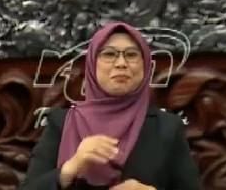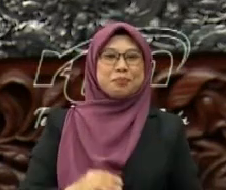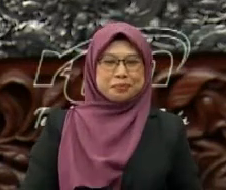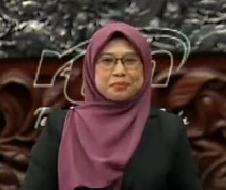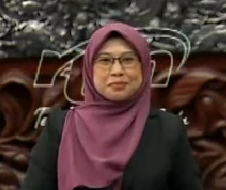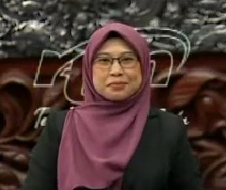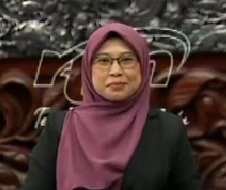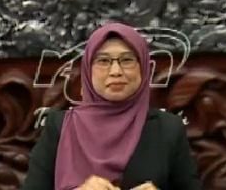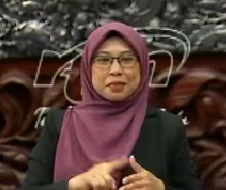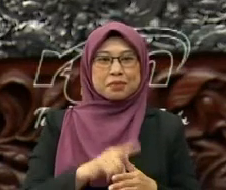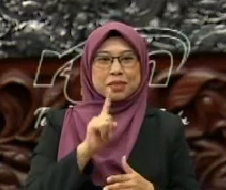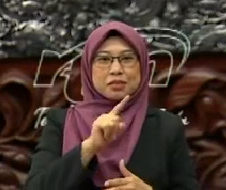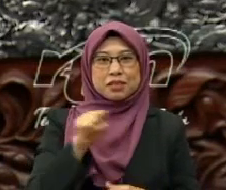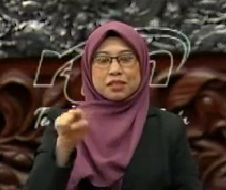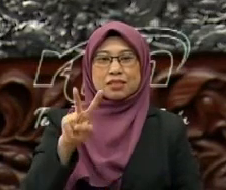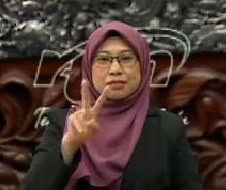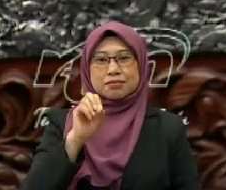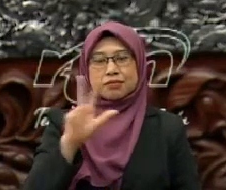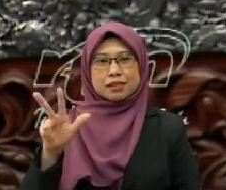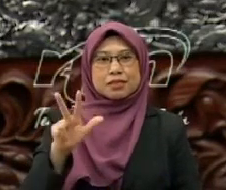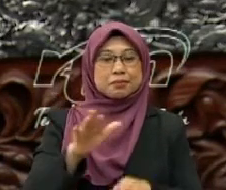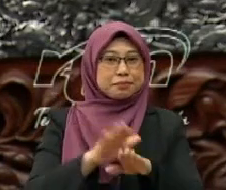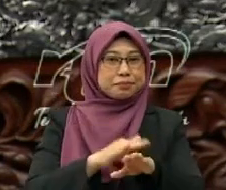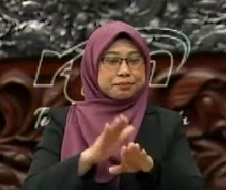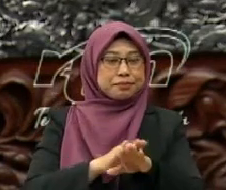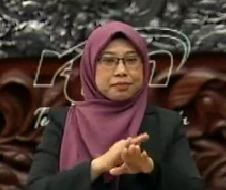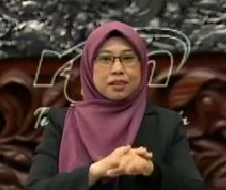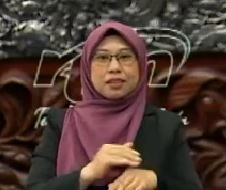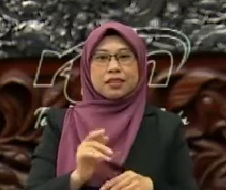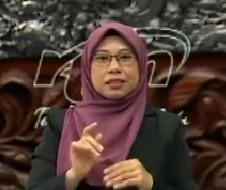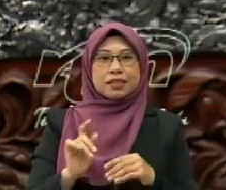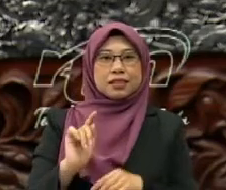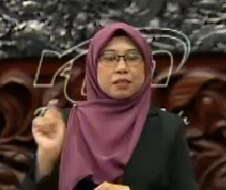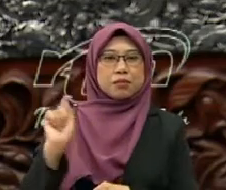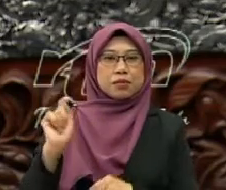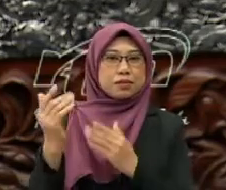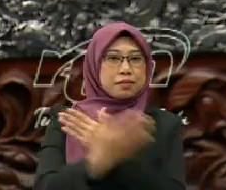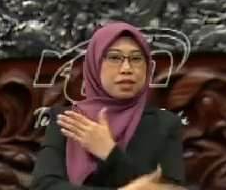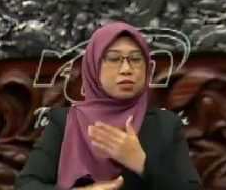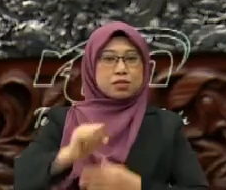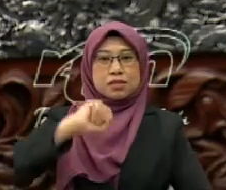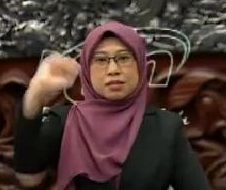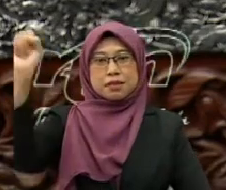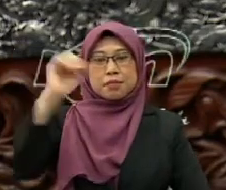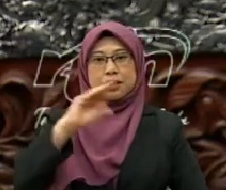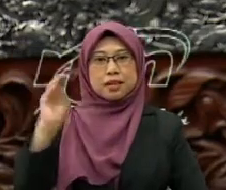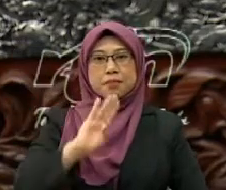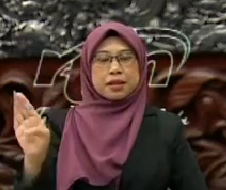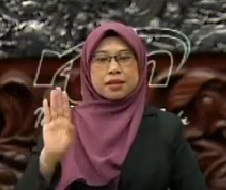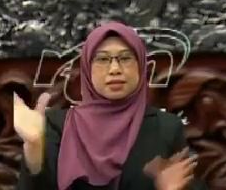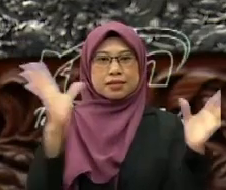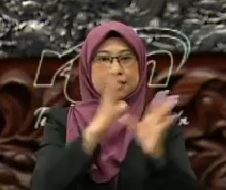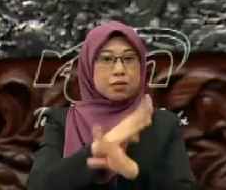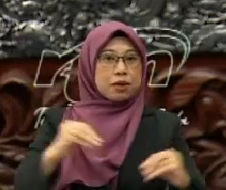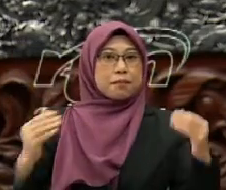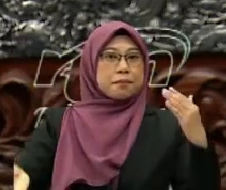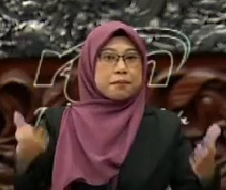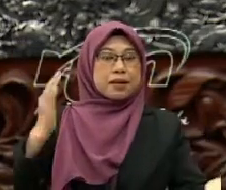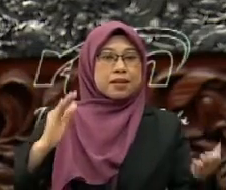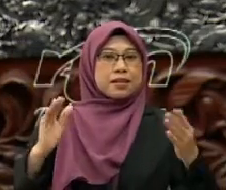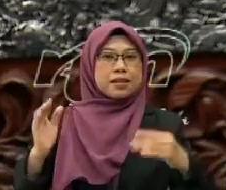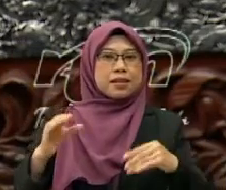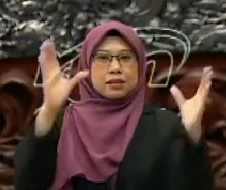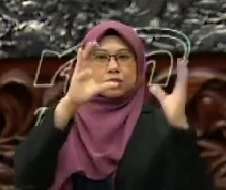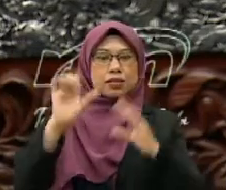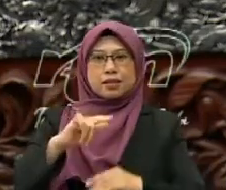3 adalah lebih lembab di timur Semenanjung di Pulau Sabah dan Barat Serawak berbanding